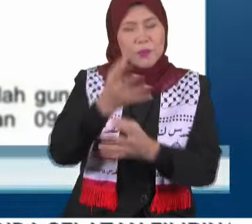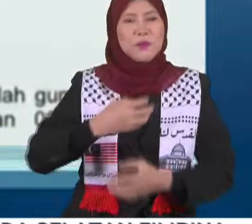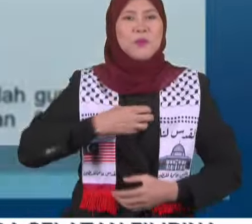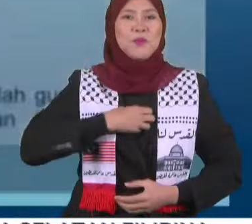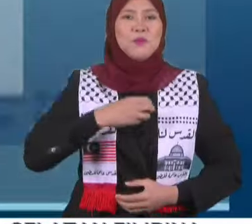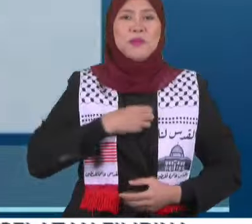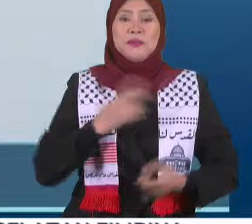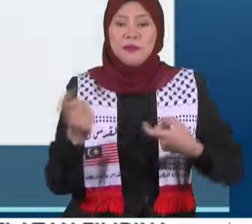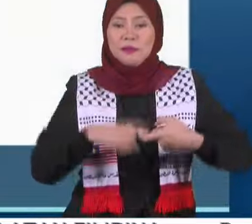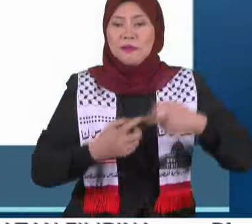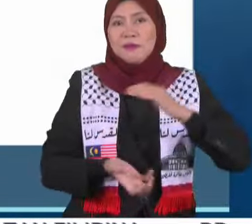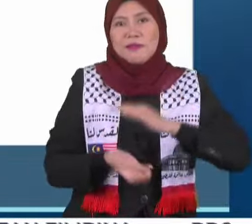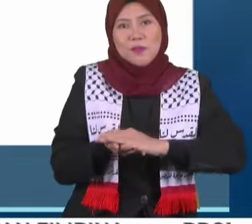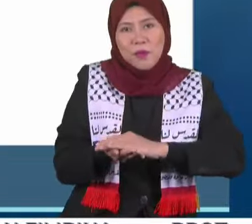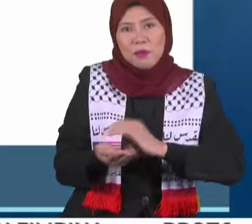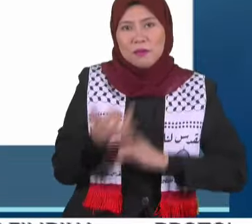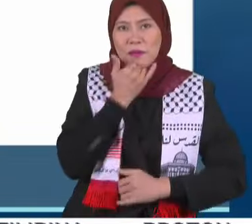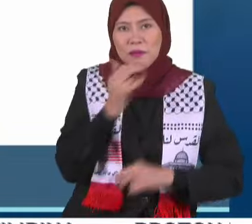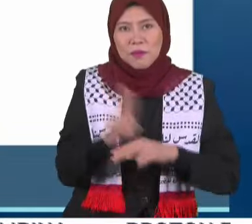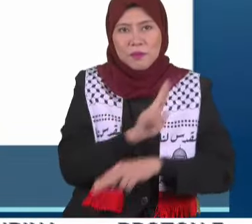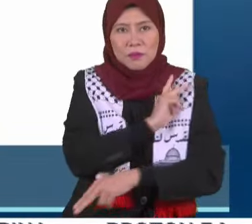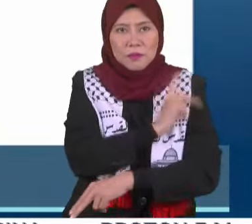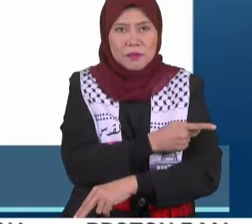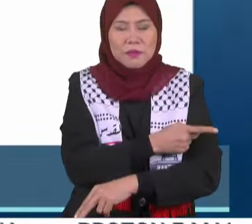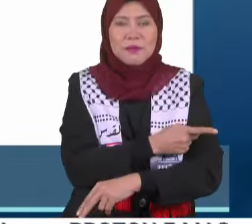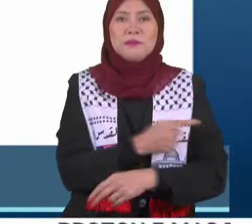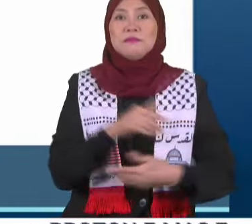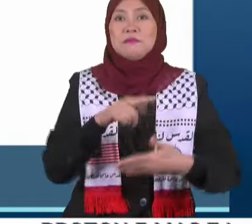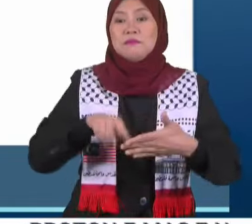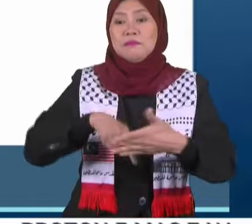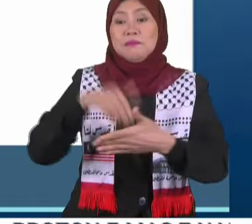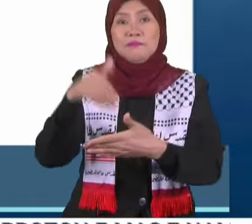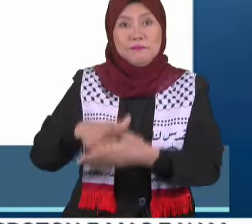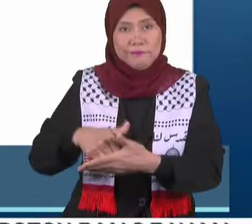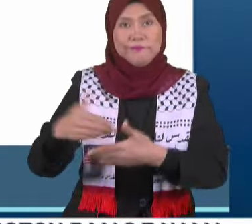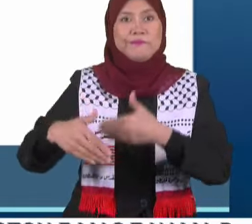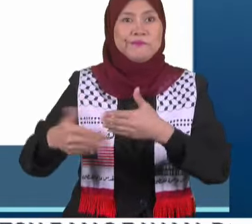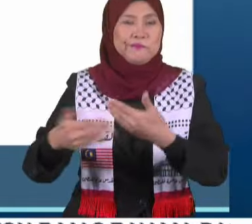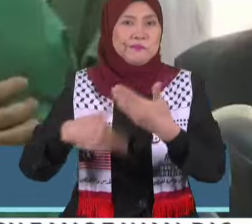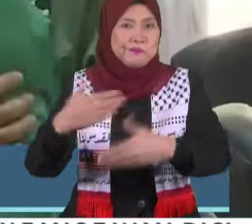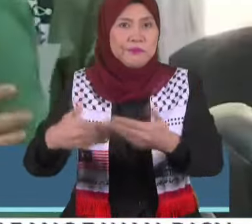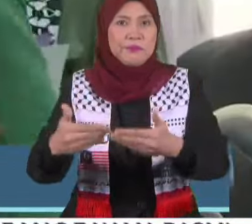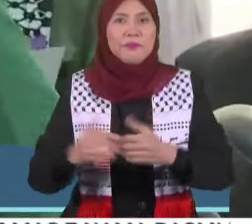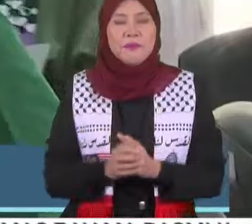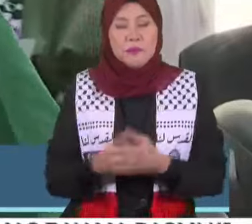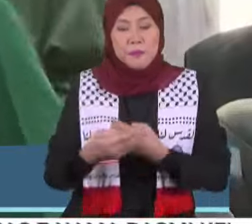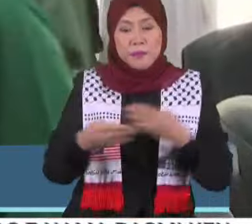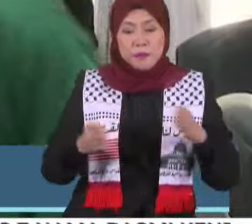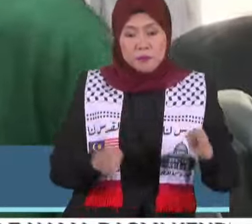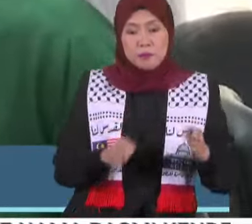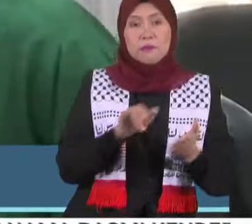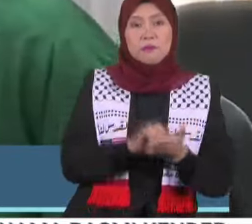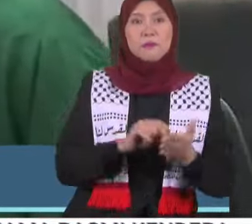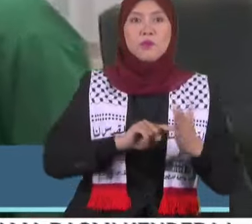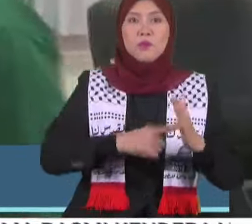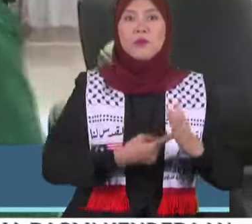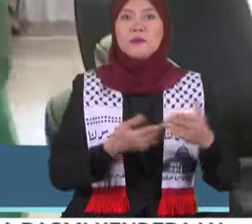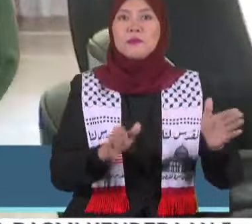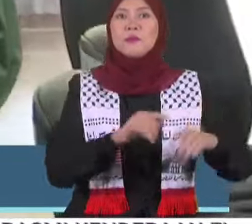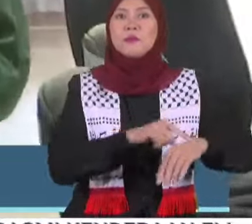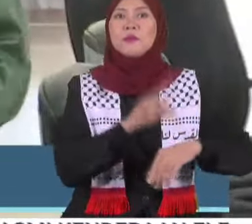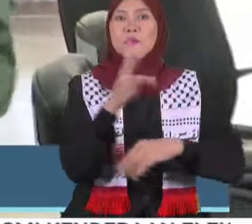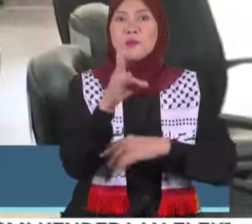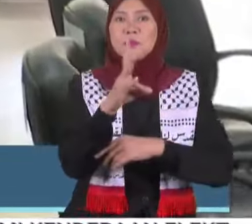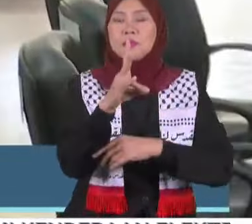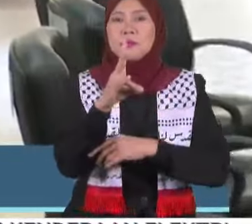aduan berkaitan rasuah dan salah guna kuasa sepanjang pilihan raya berlangsung. Bilik gerakan berkenaan akan beroperasi sehingga